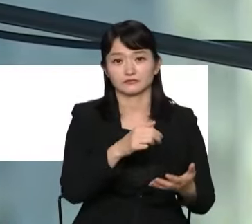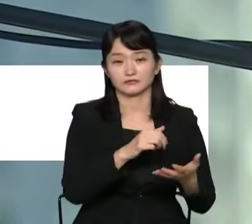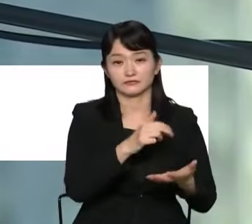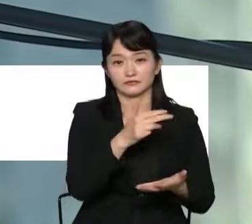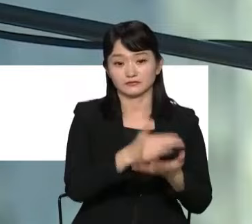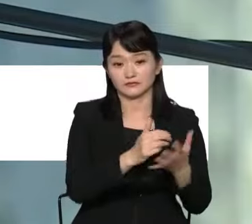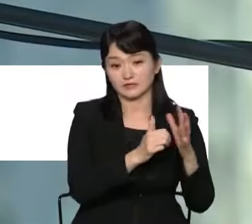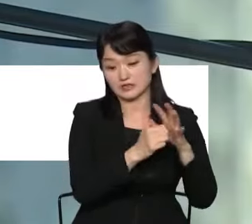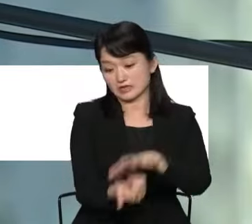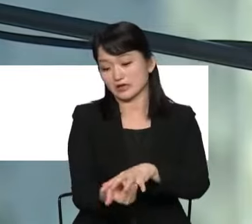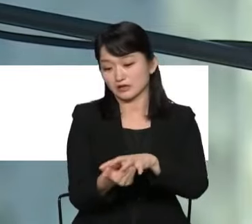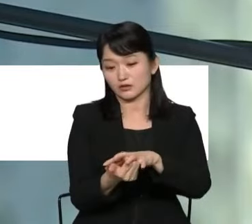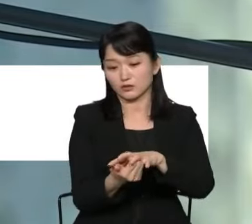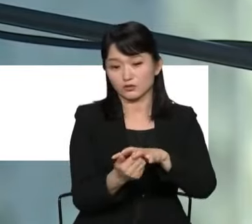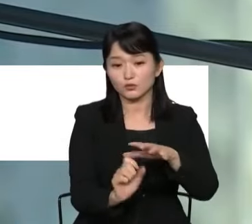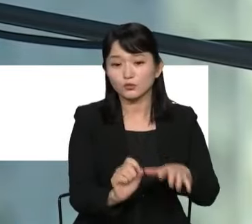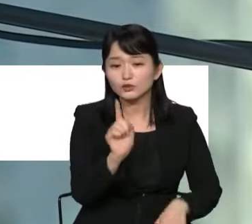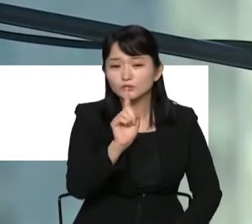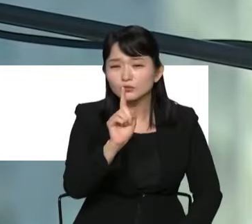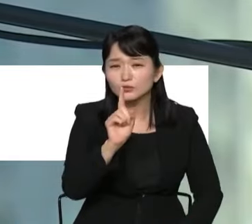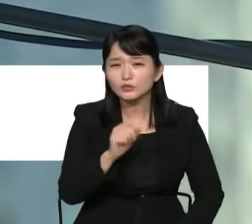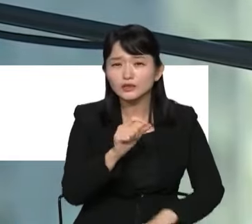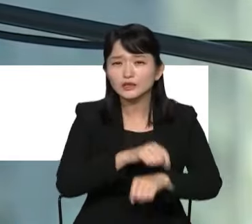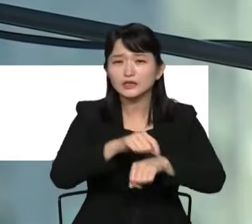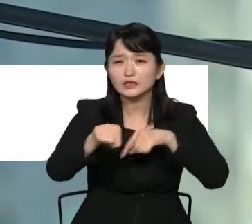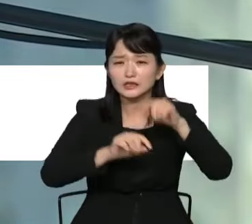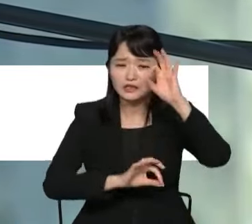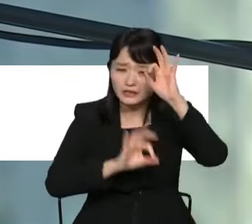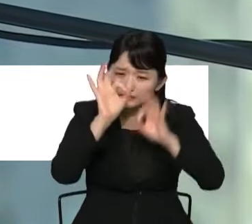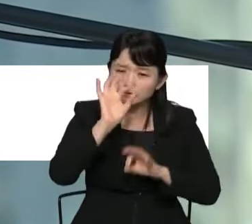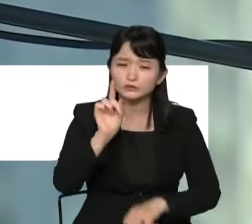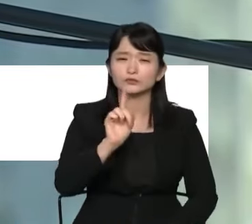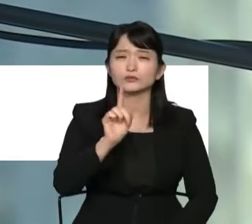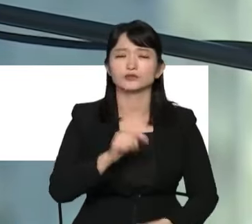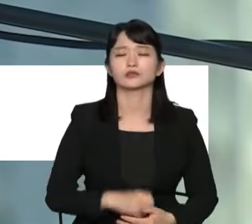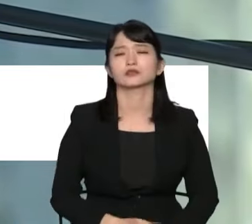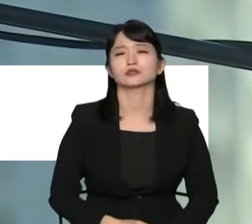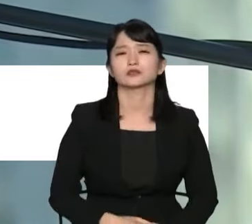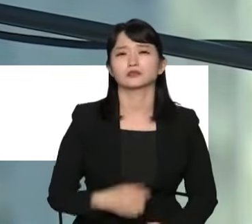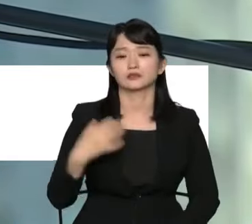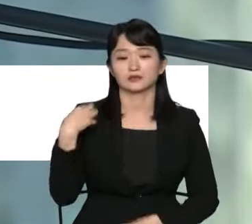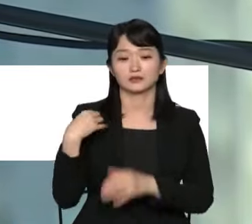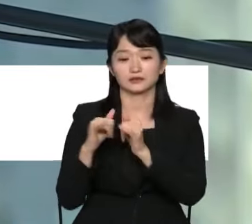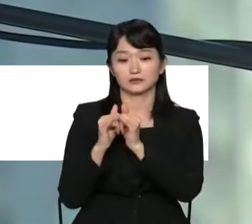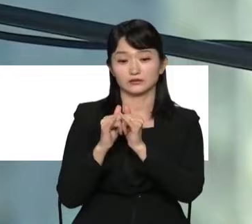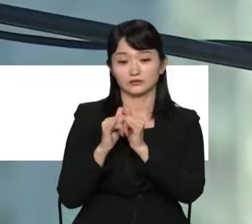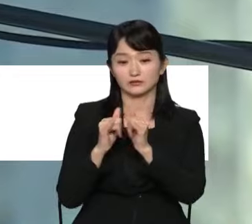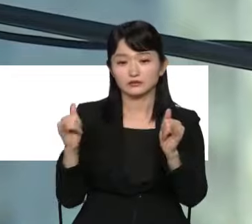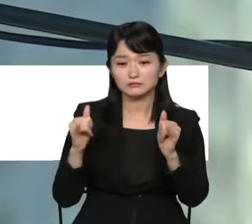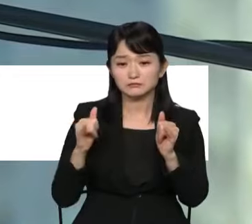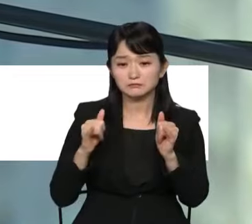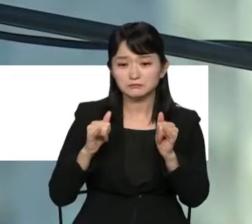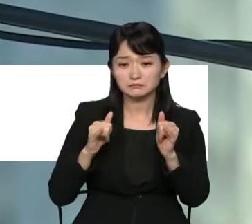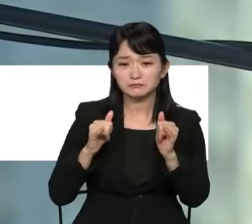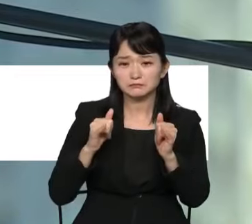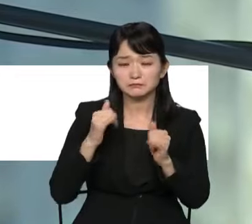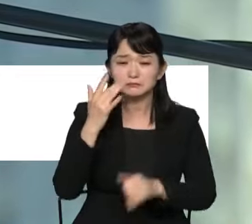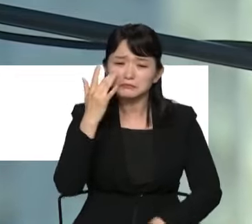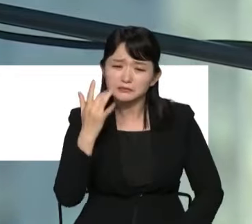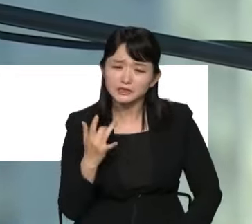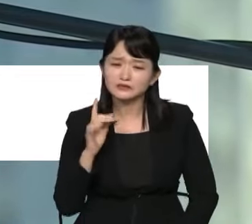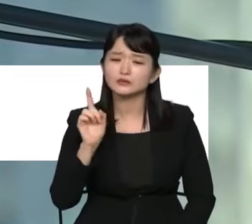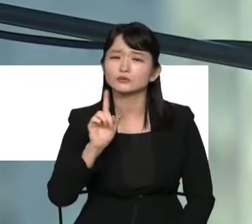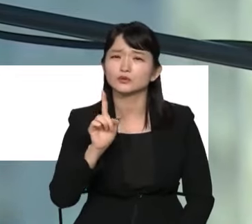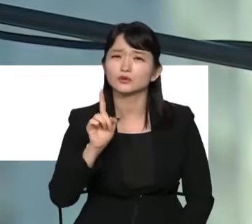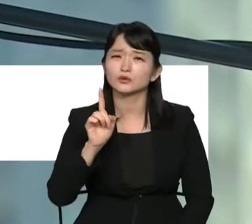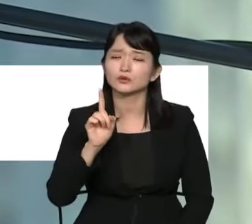무엇인지, 행정의 과실이 무엇인지, 책임자들이 놓친 것이